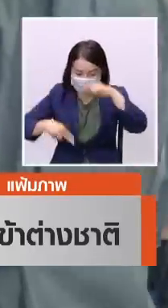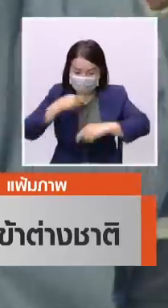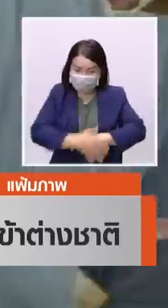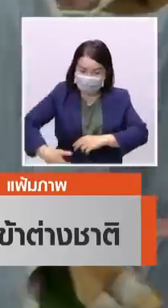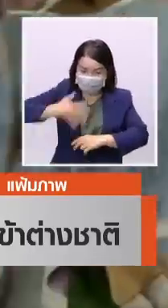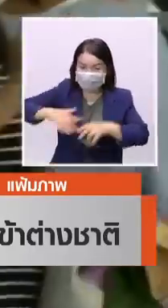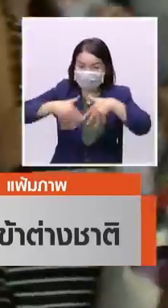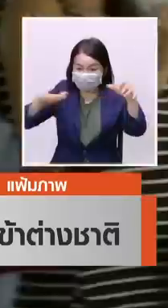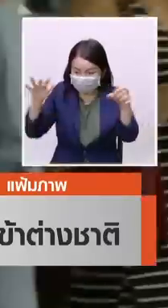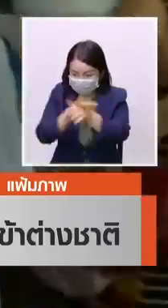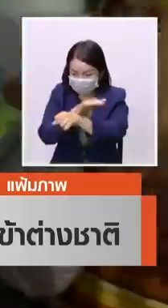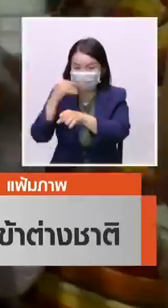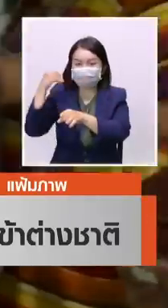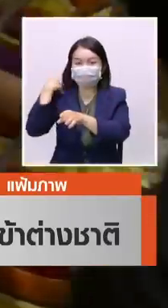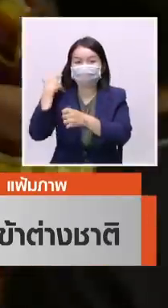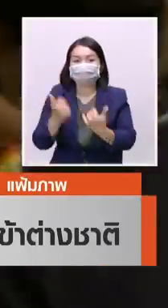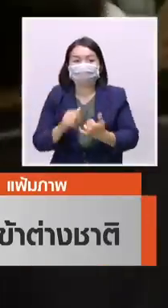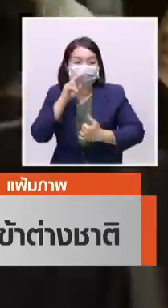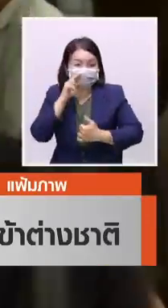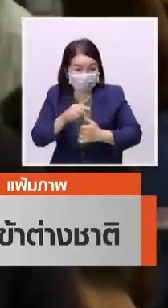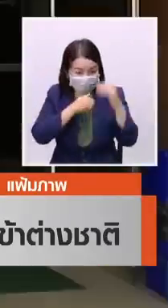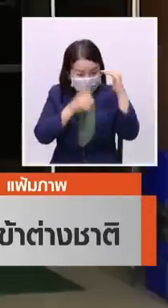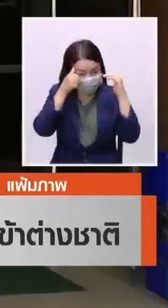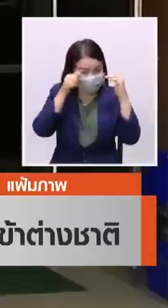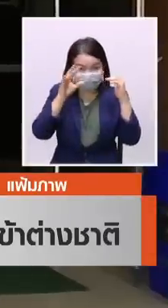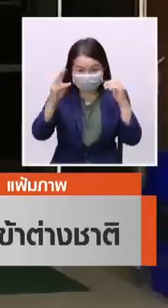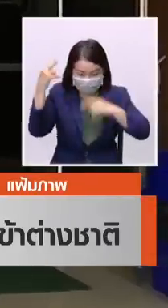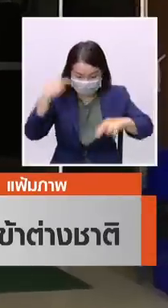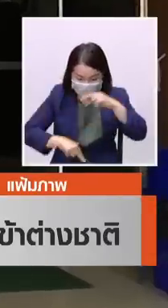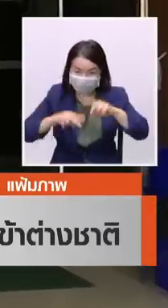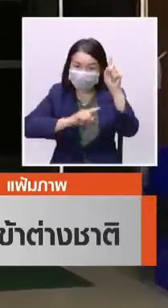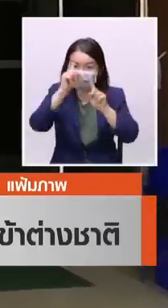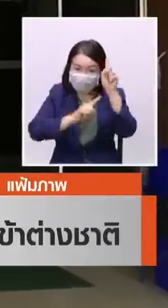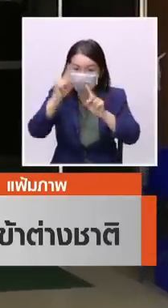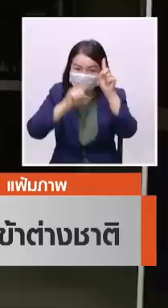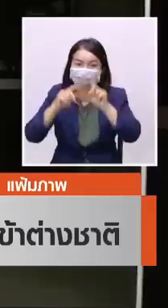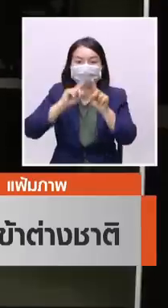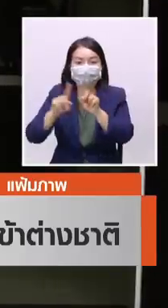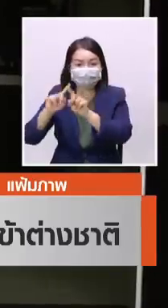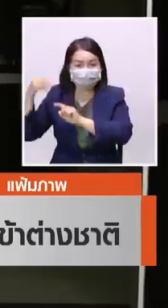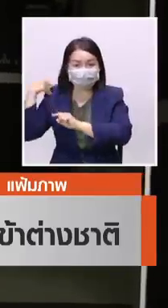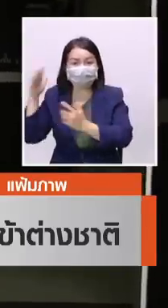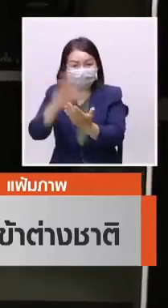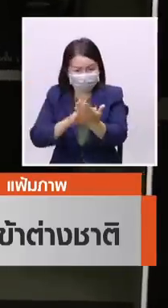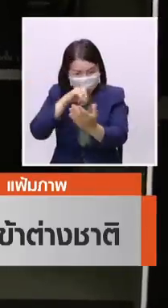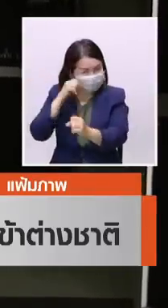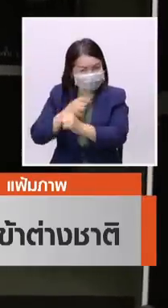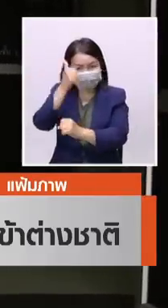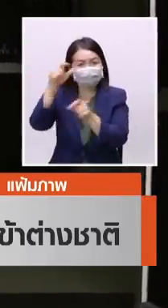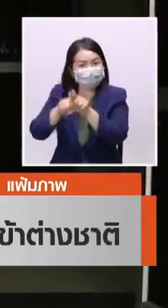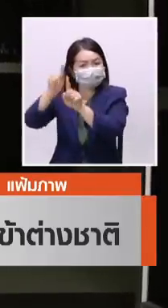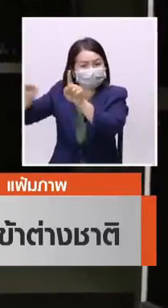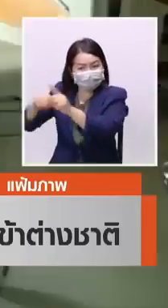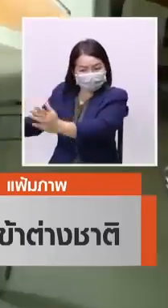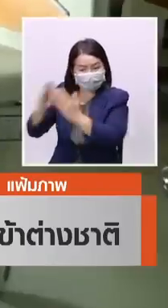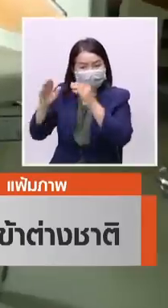ประชากรทุกคนมีการตรวจทานเชื้อซ้ำทุกๆ 7วันเพื่อประเมินสถานการณ์ซึ่งหักไทยทำได้แบบนี้นะคะ